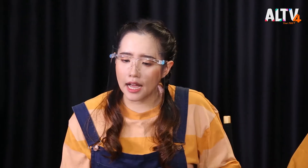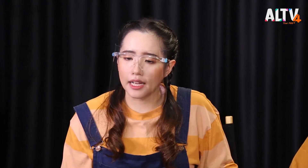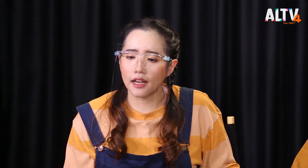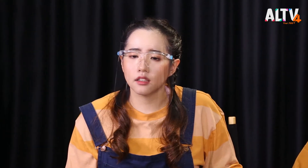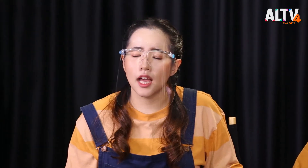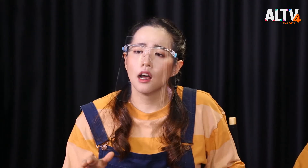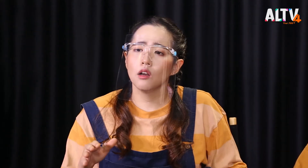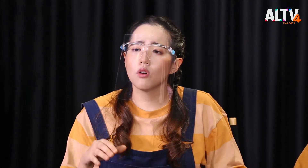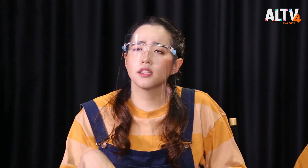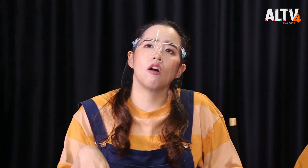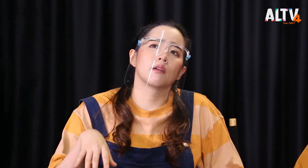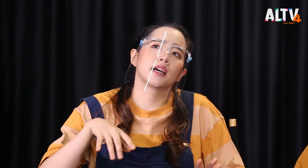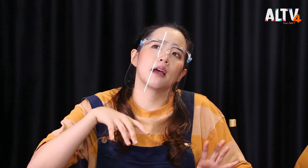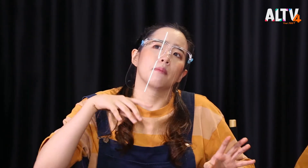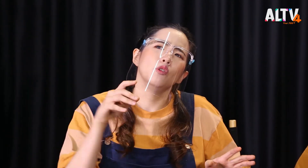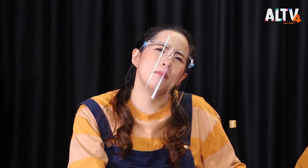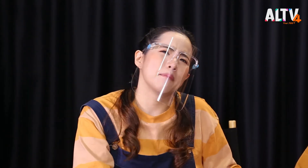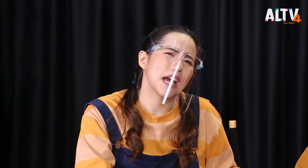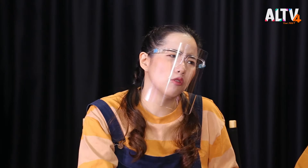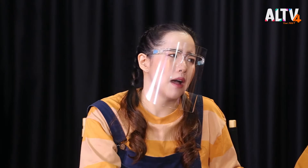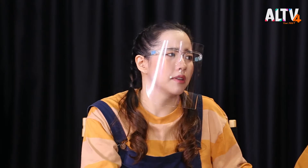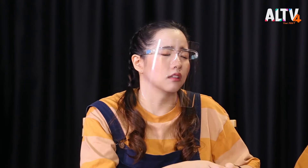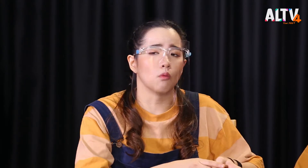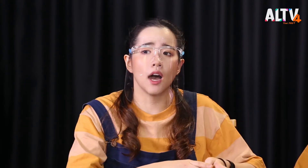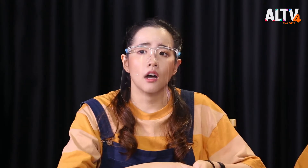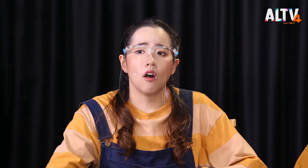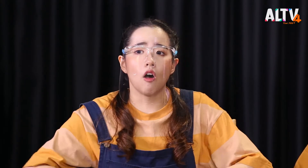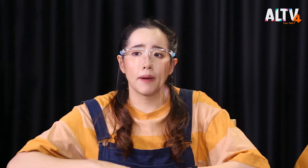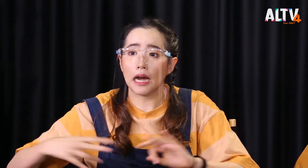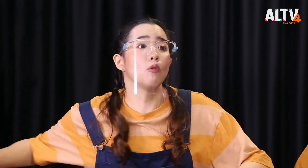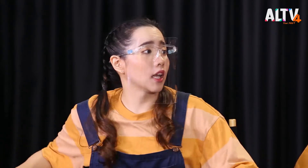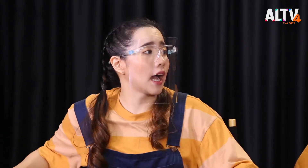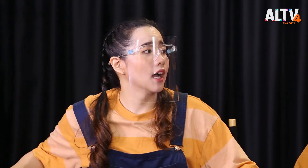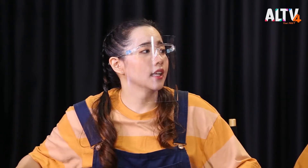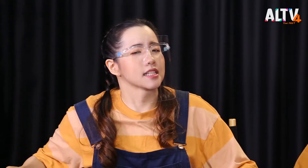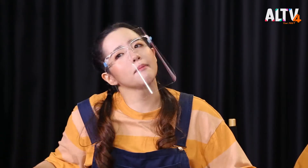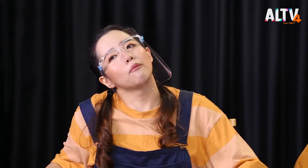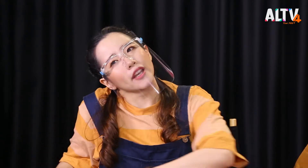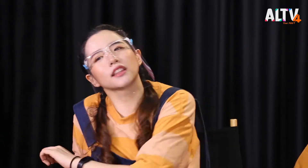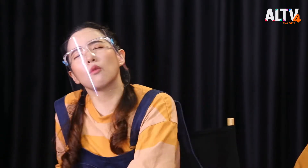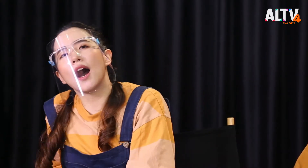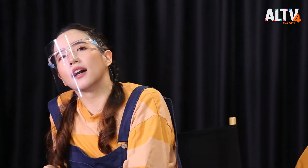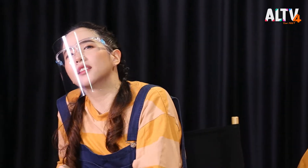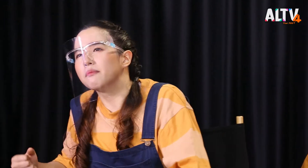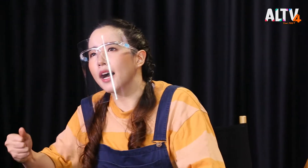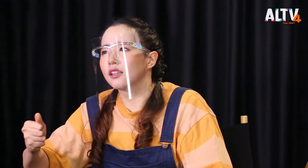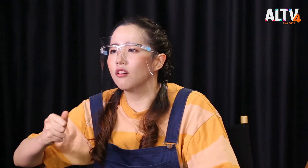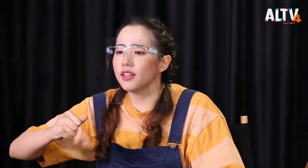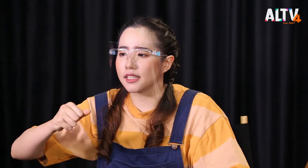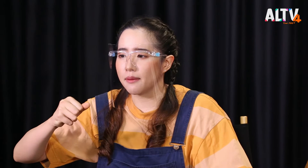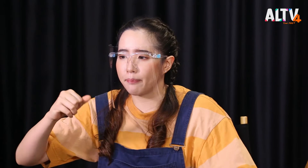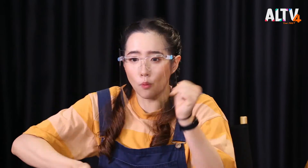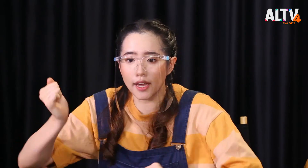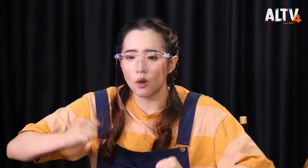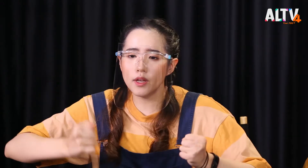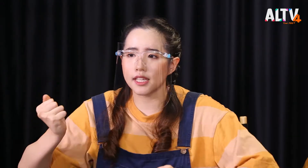ำลังกายครั้งหนึ่งเนี่ยเราควรจะออกกำลังกายแบบรูปแบบใดรูปแบบหนึ่งหรือว่าออกไปทั้งหมดเลยคะอย่างเช่นแบบวันนี้เตยว่างตื่นมาเตยก็อย